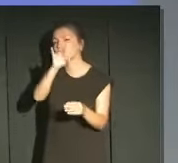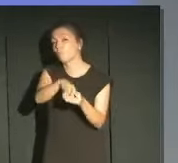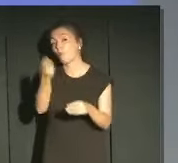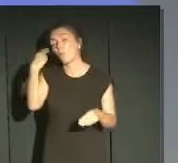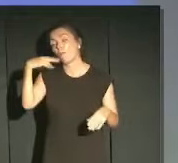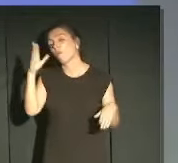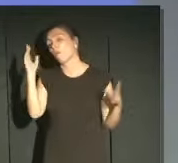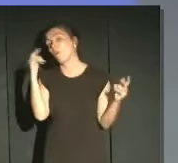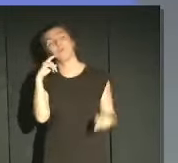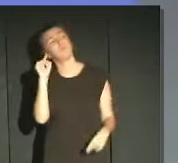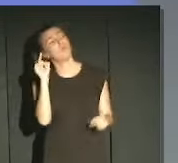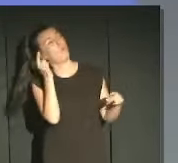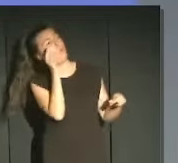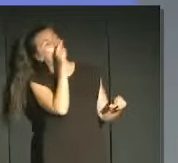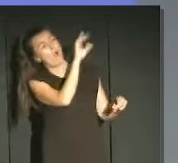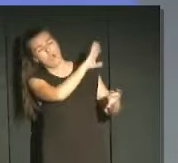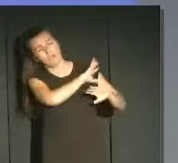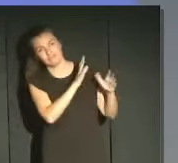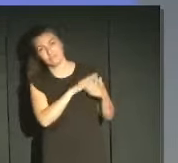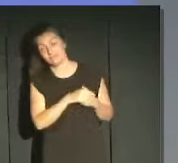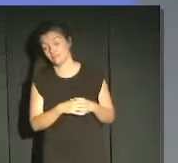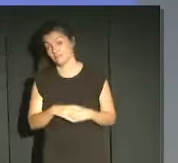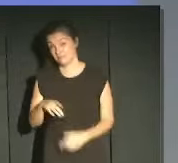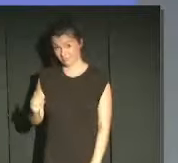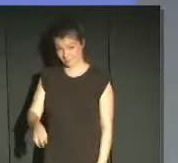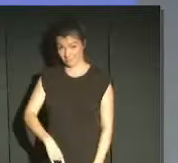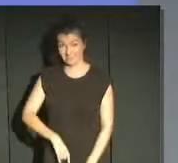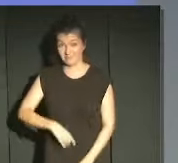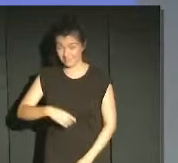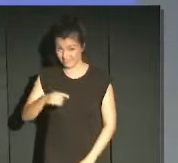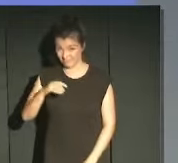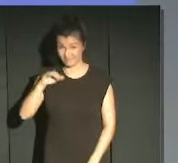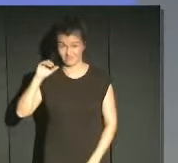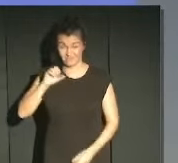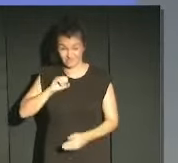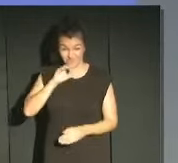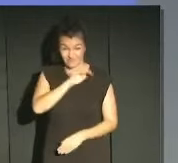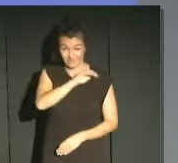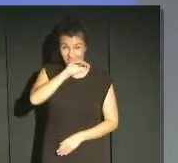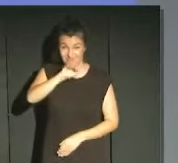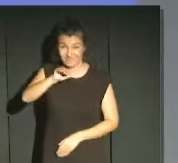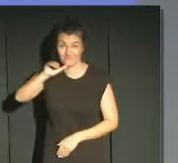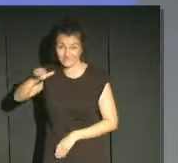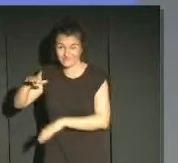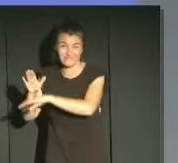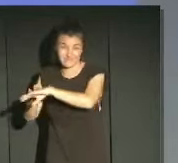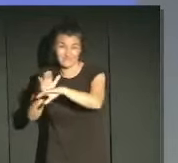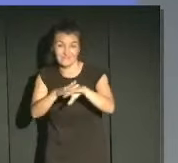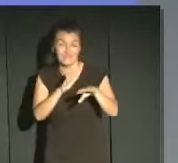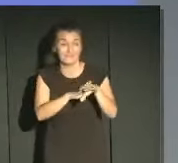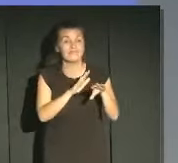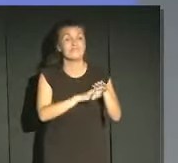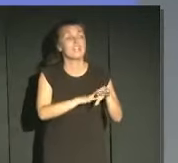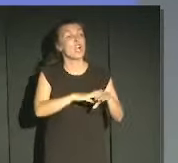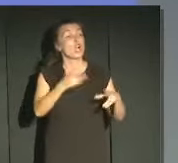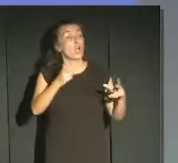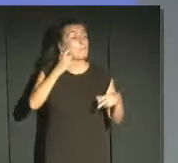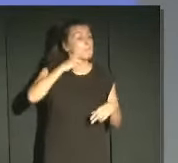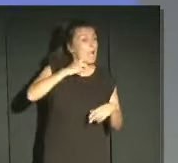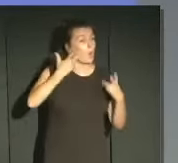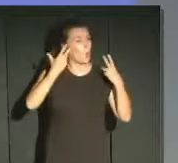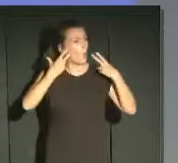loin ditesleur allez leur dire que c'est le plus beau rêve d'Emmanuel Macron et de Marine Le Pen que les martiniicaises et les